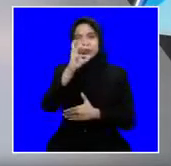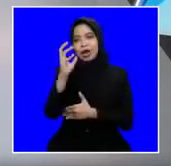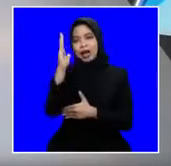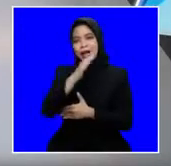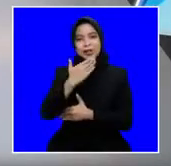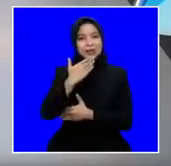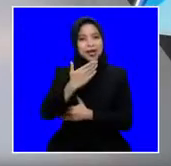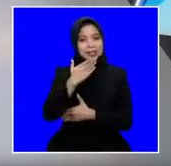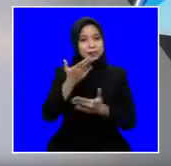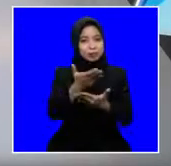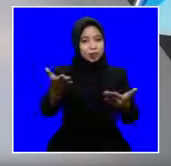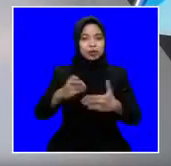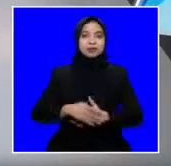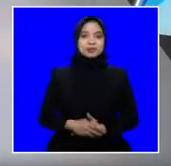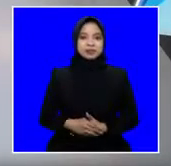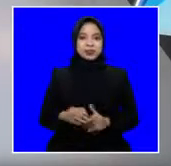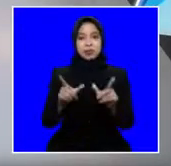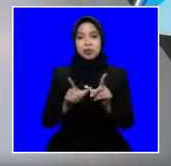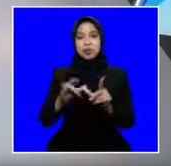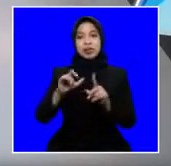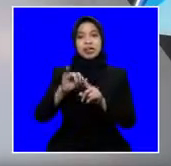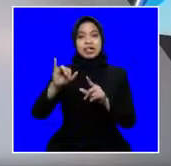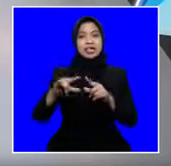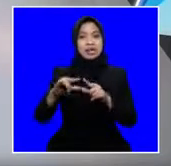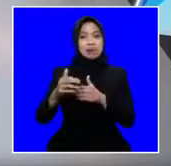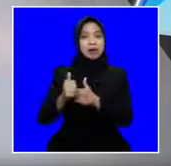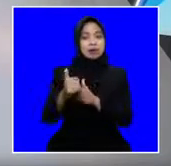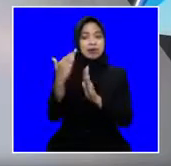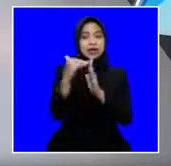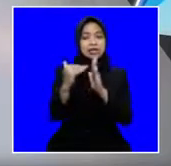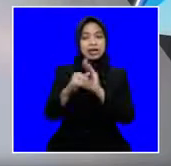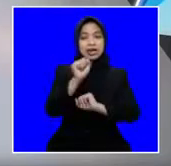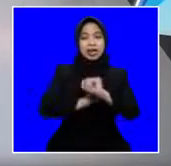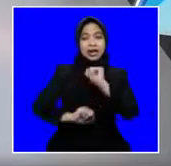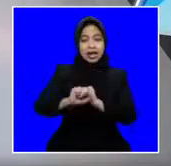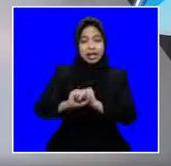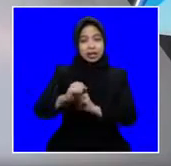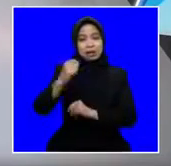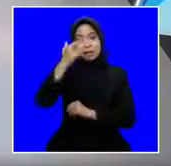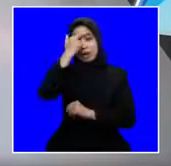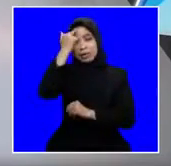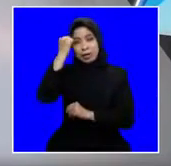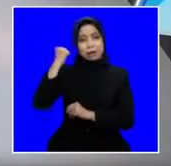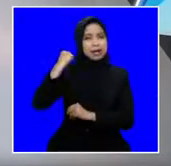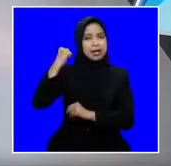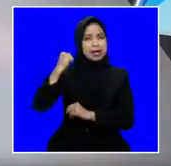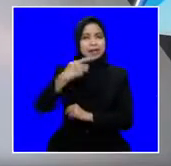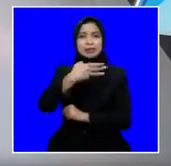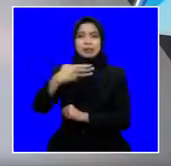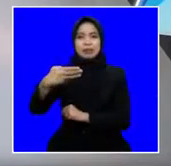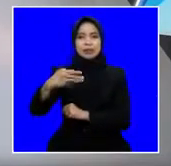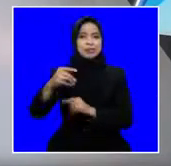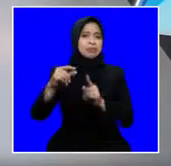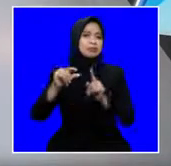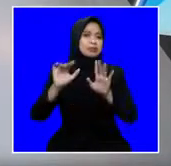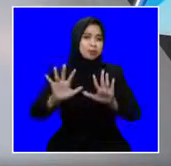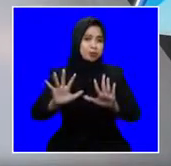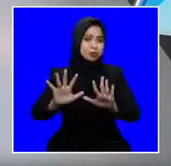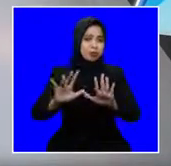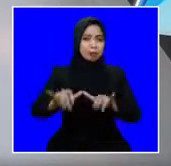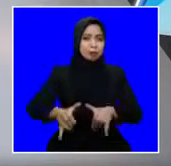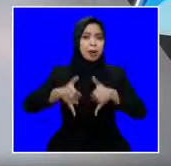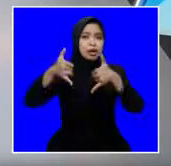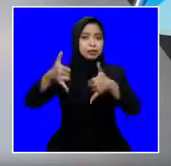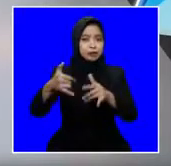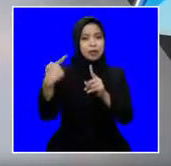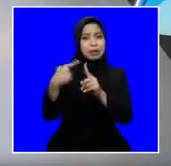hari ini. Izinkan saya, Widya Saputra, untuk memandu acara peluncuran Merdeka Belajar episode ke-10, perluasan program